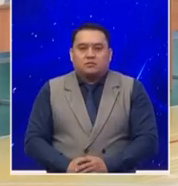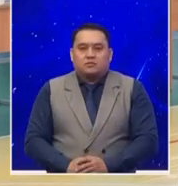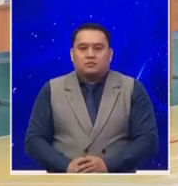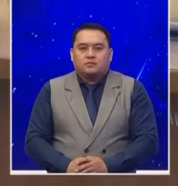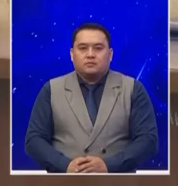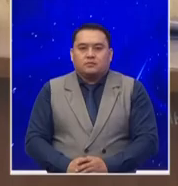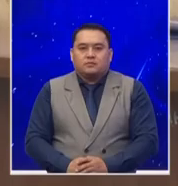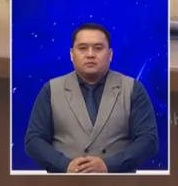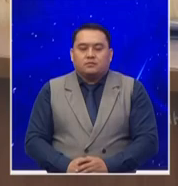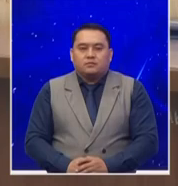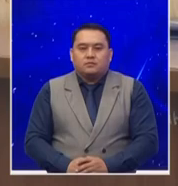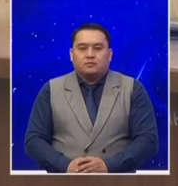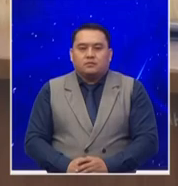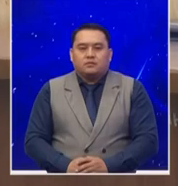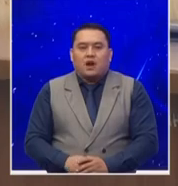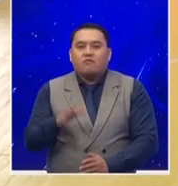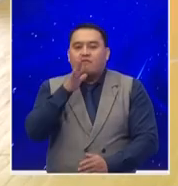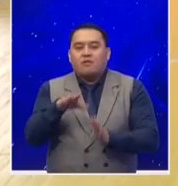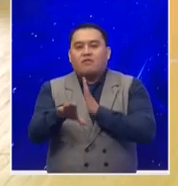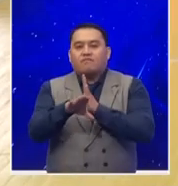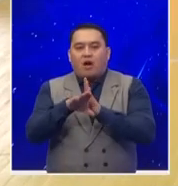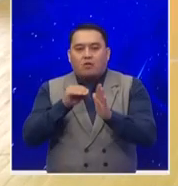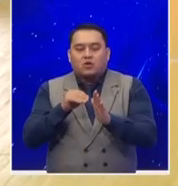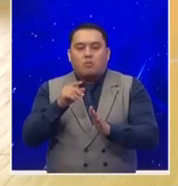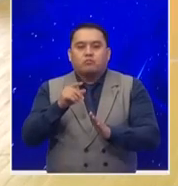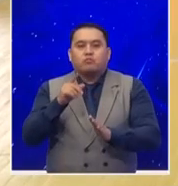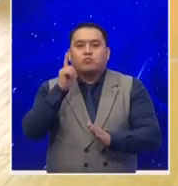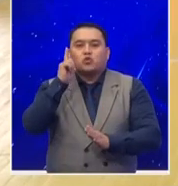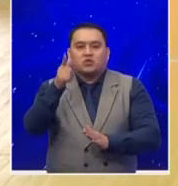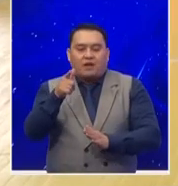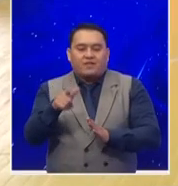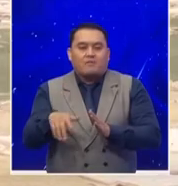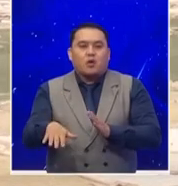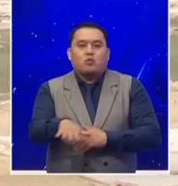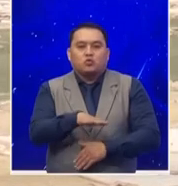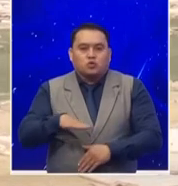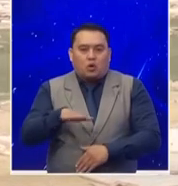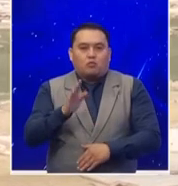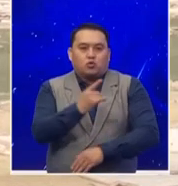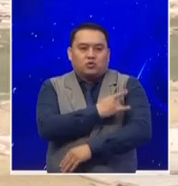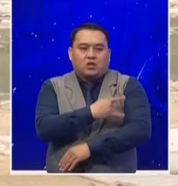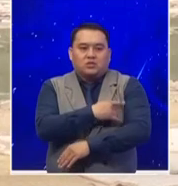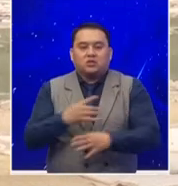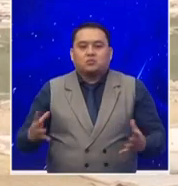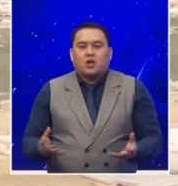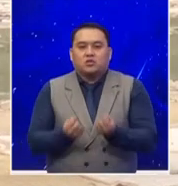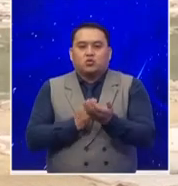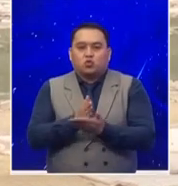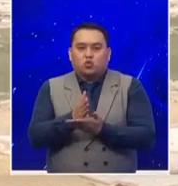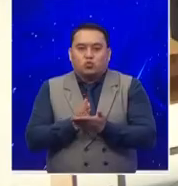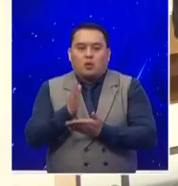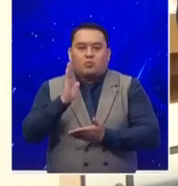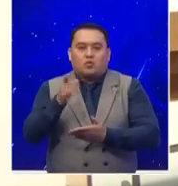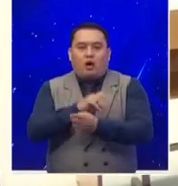обнаружено. К слову, во время выборов, то есть уже послезавтра, на каждом избирательном пункте будут дежурить все спасательные службы